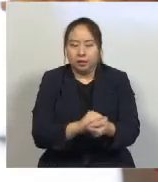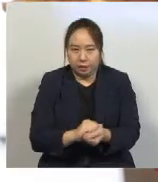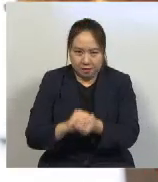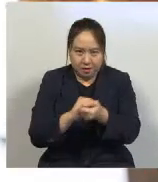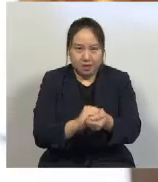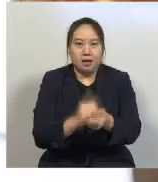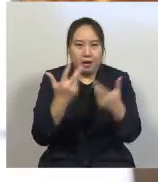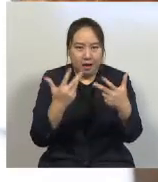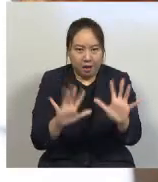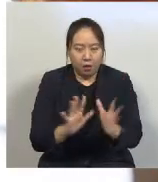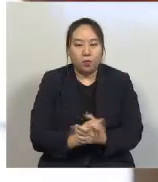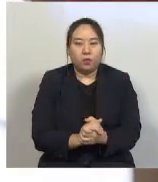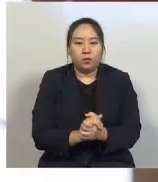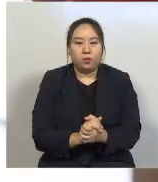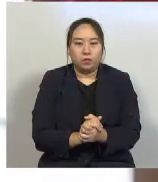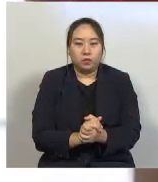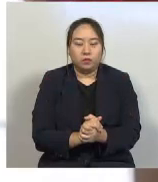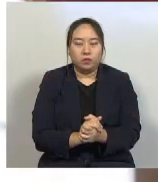ล้วมันไม่ฉลาย